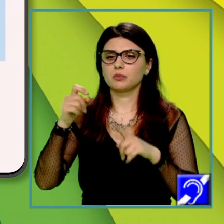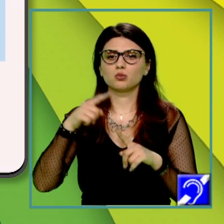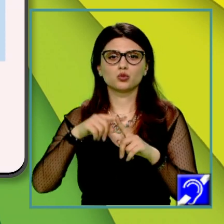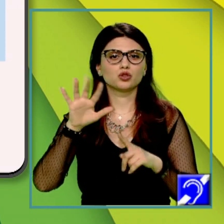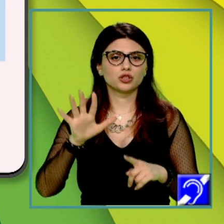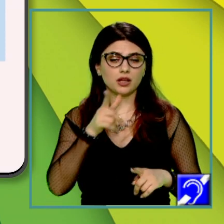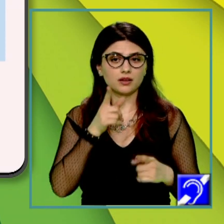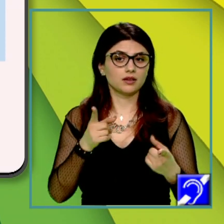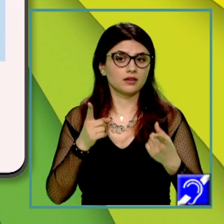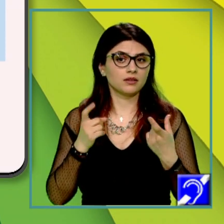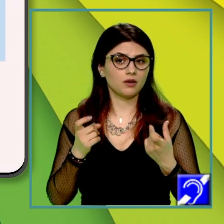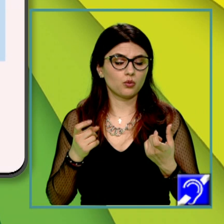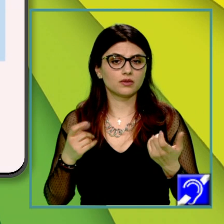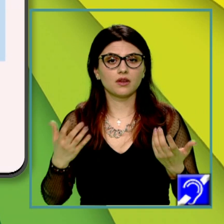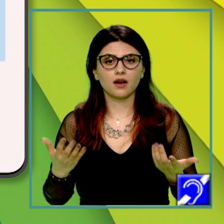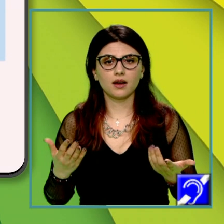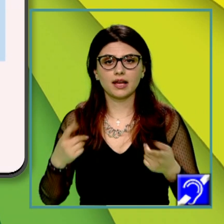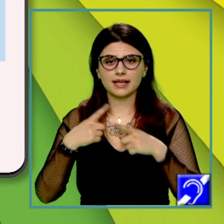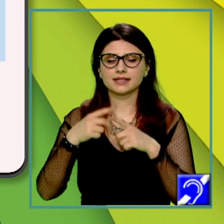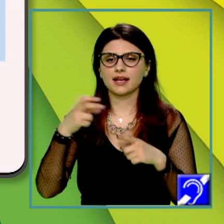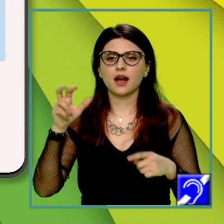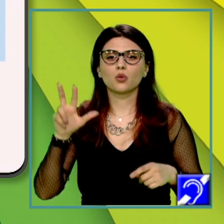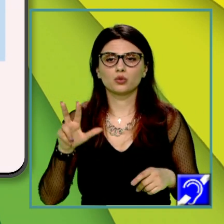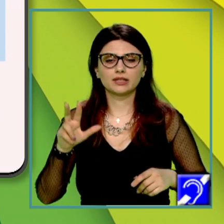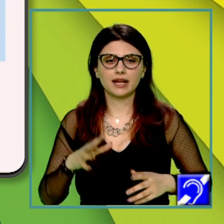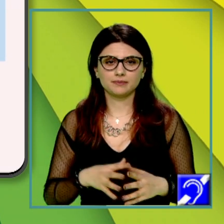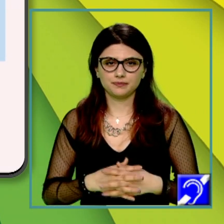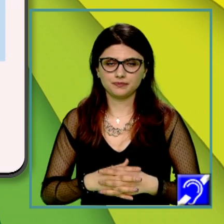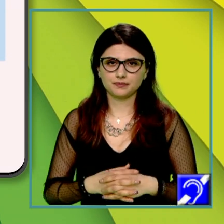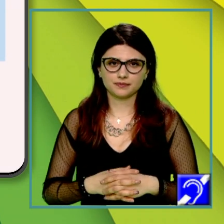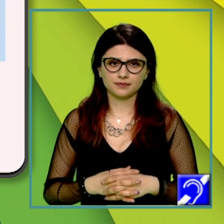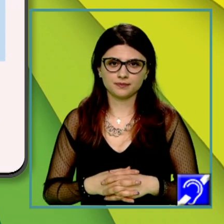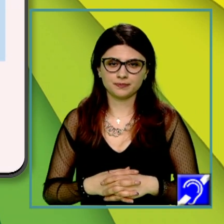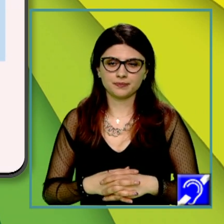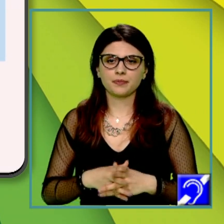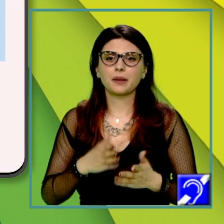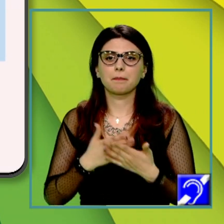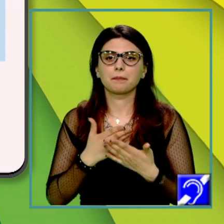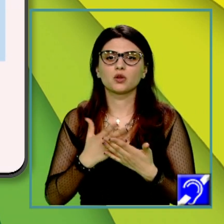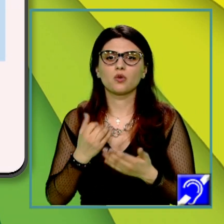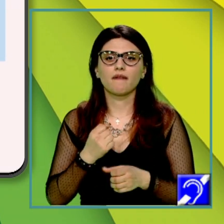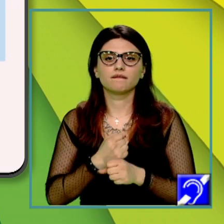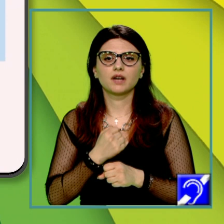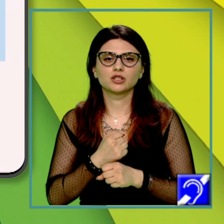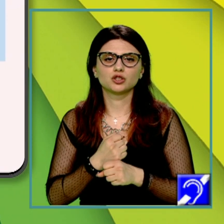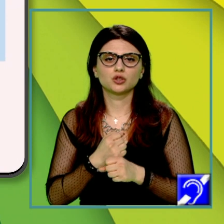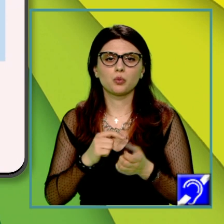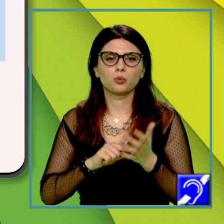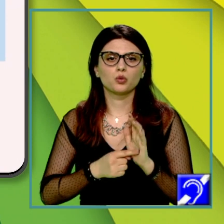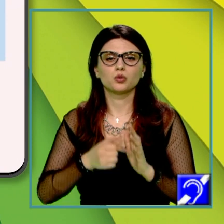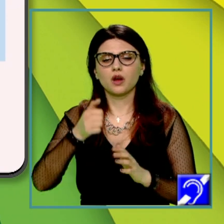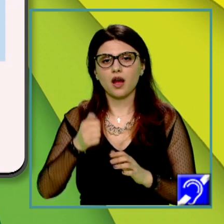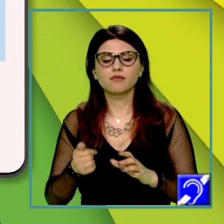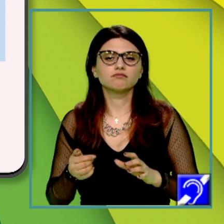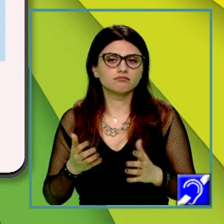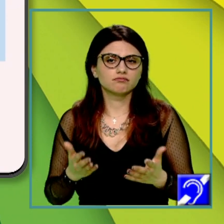de unde rezultă x egal cu trei pentru a determina coordonată punctului a fi